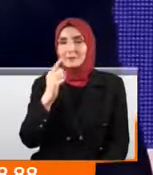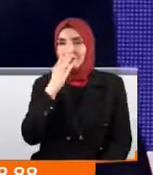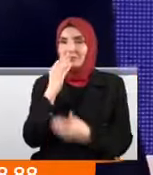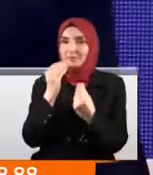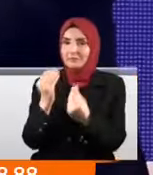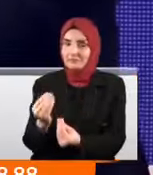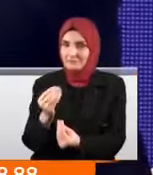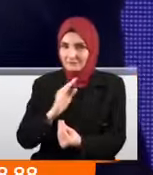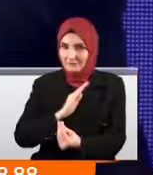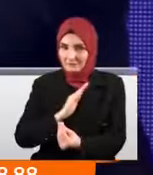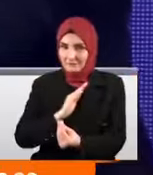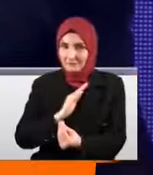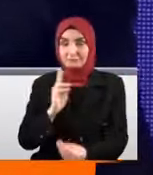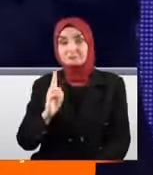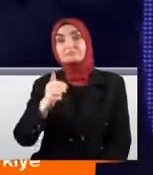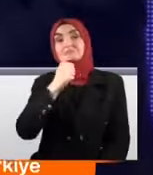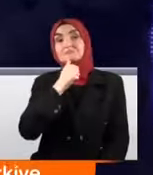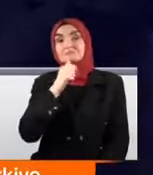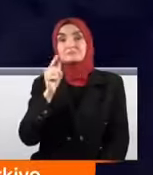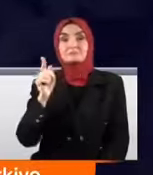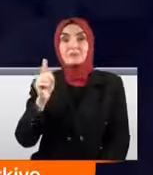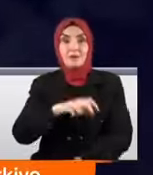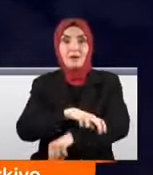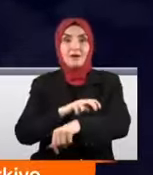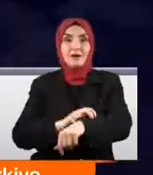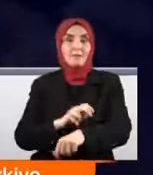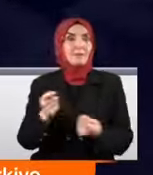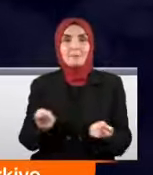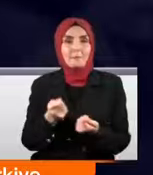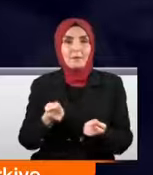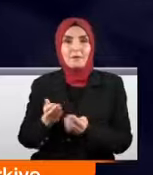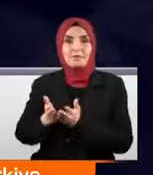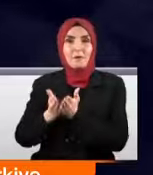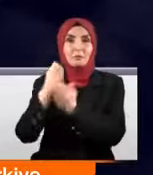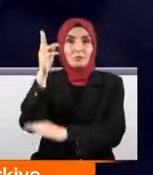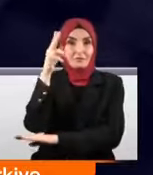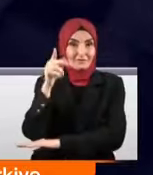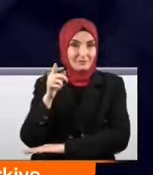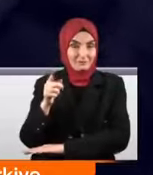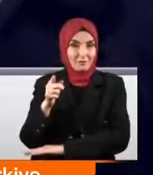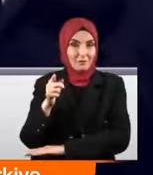Kaptan Ahmet Erdoğan'ın da çalıştığı Şirket-i Hayriye Vapurları'nın Osmanlı döneminde